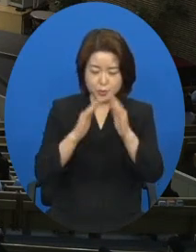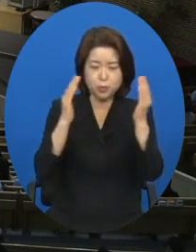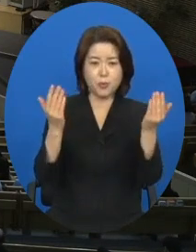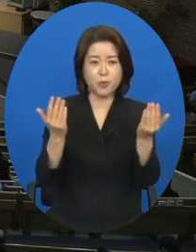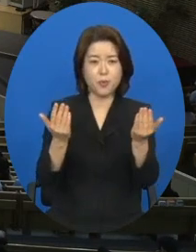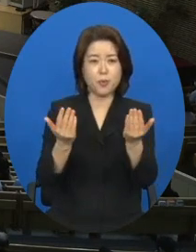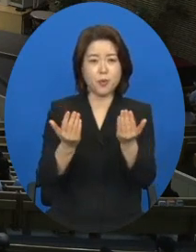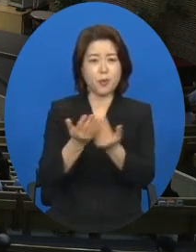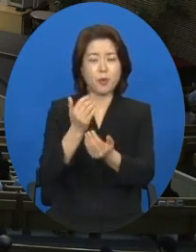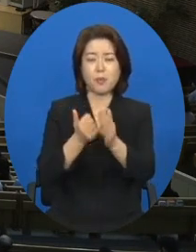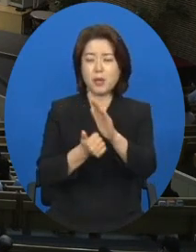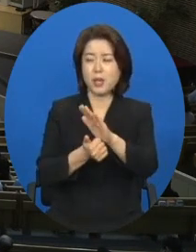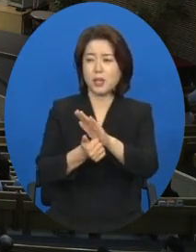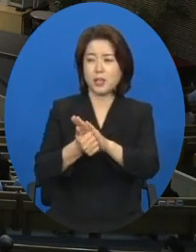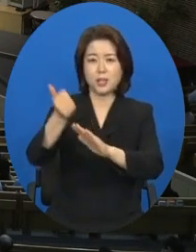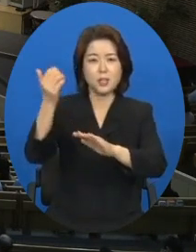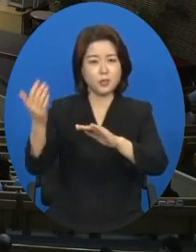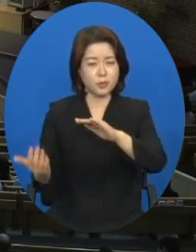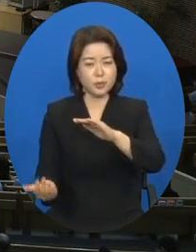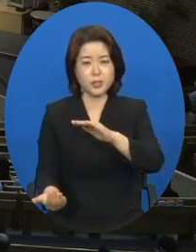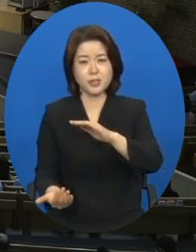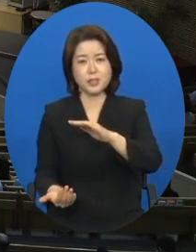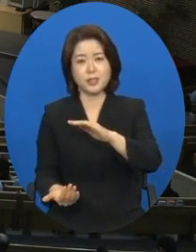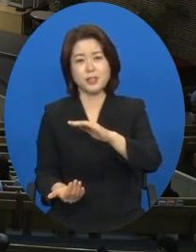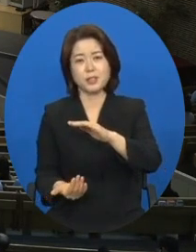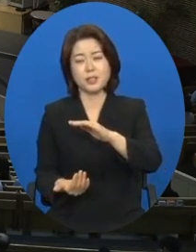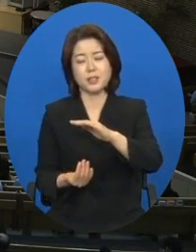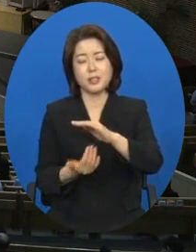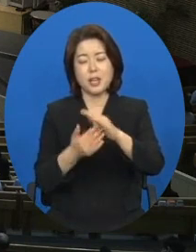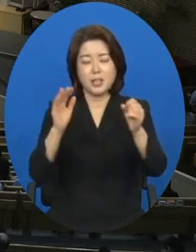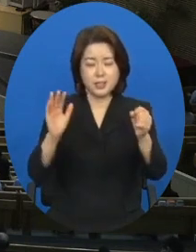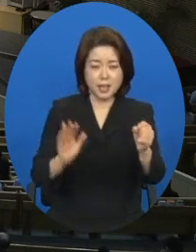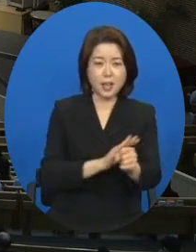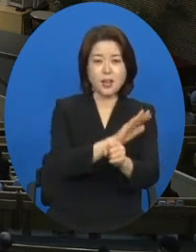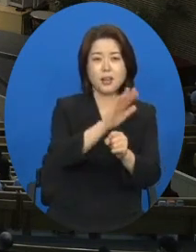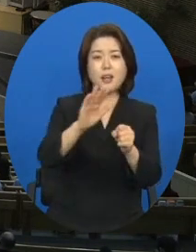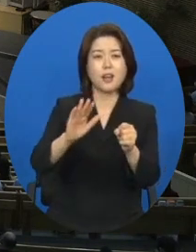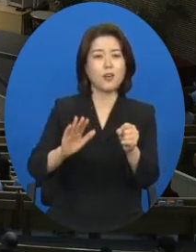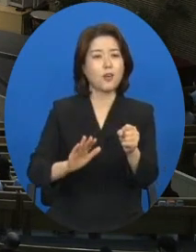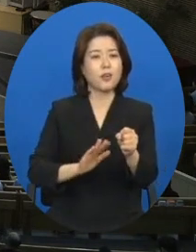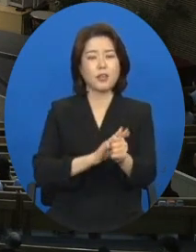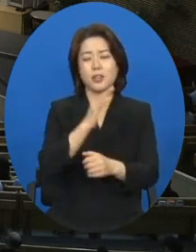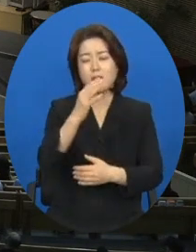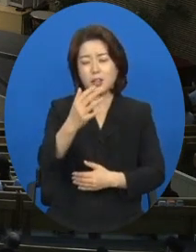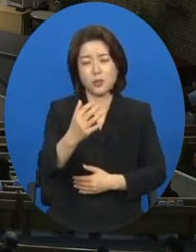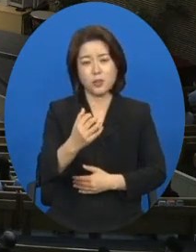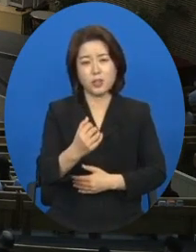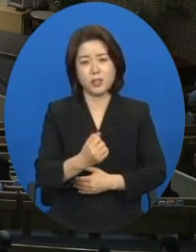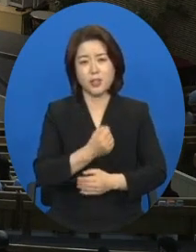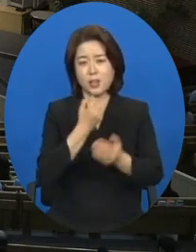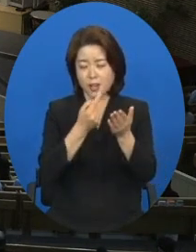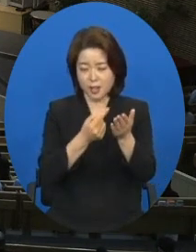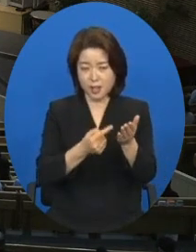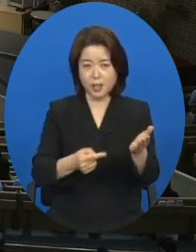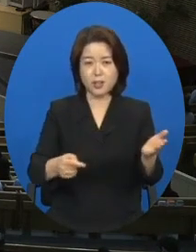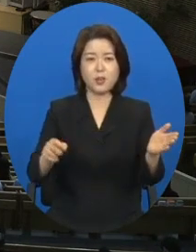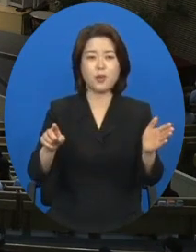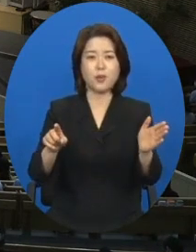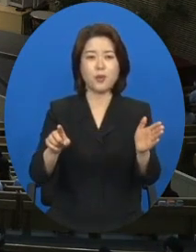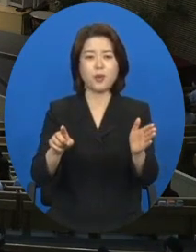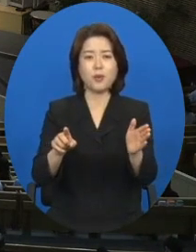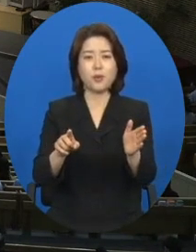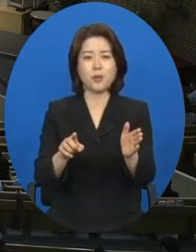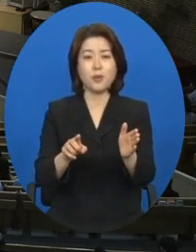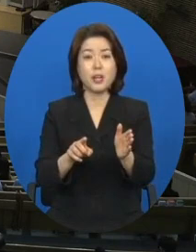모든 소망 이루는 사랑 얻기 위하여